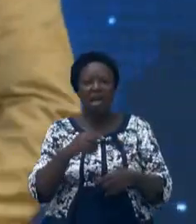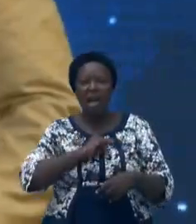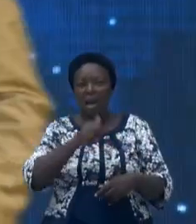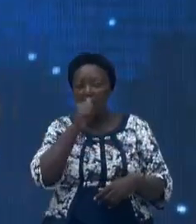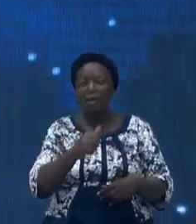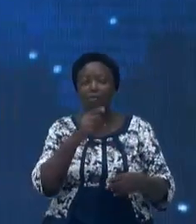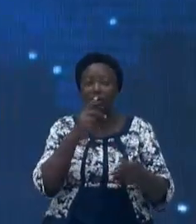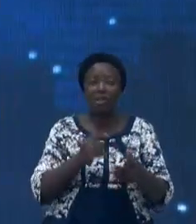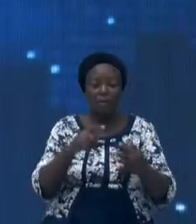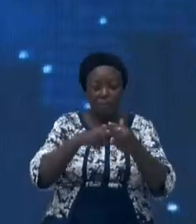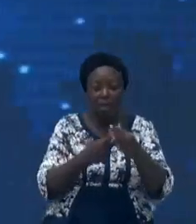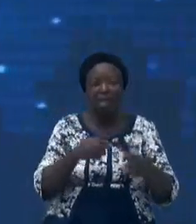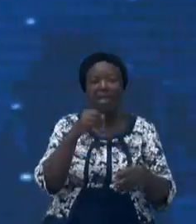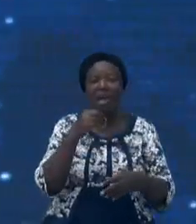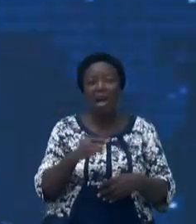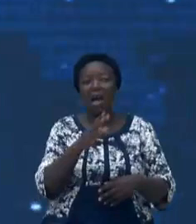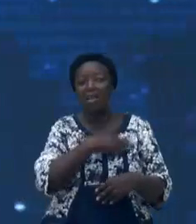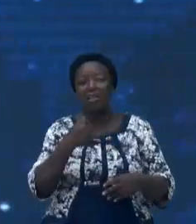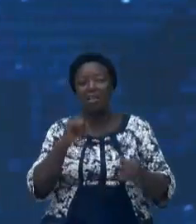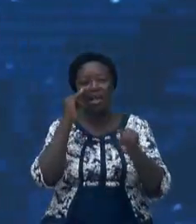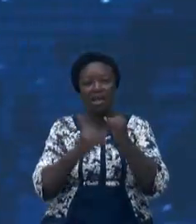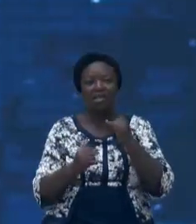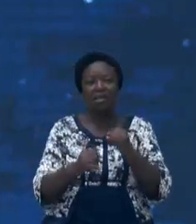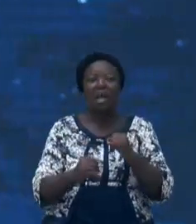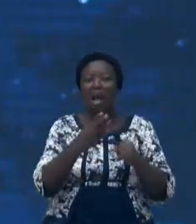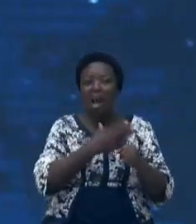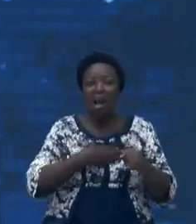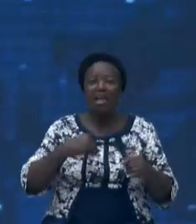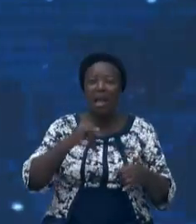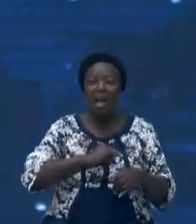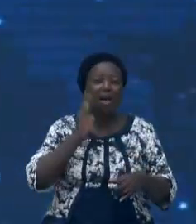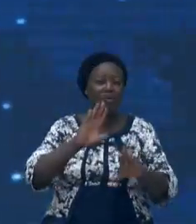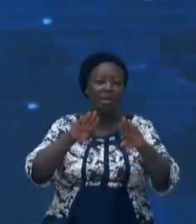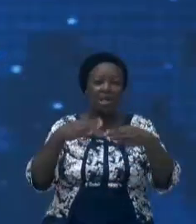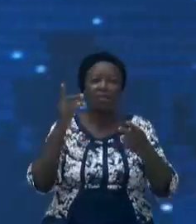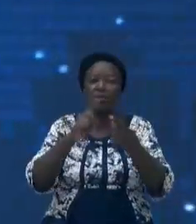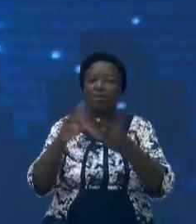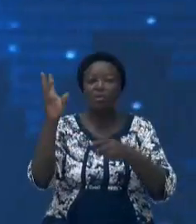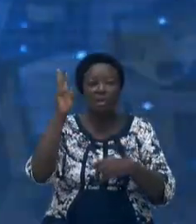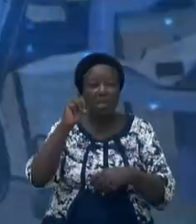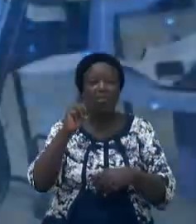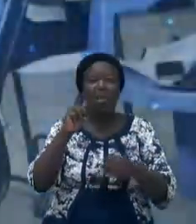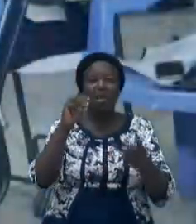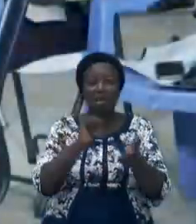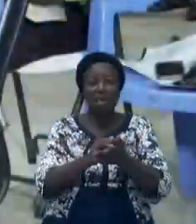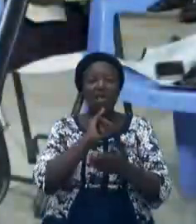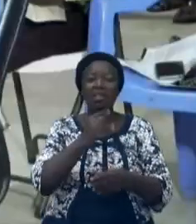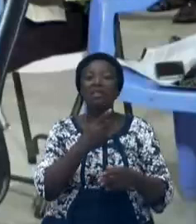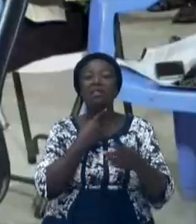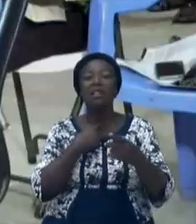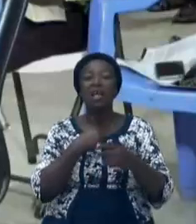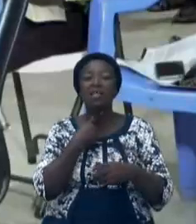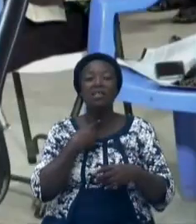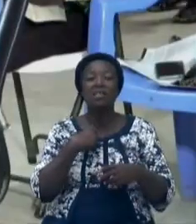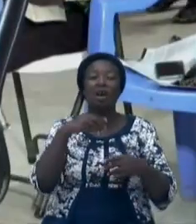mais idée je suis l'alpha et l'oméga le commencement et la fin et je